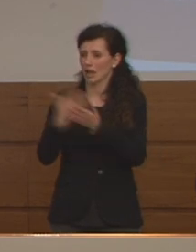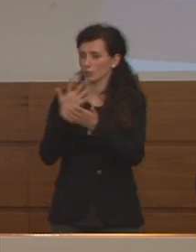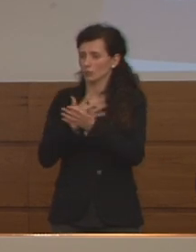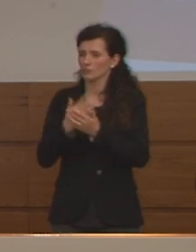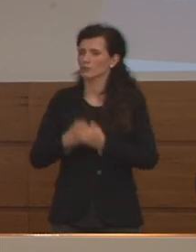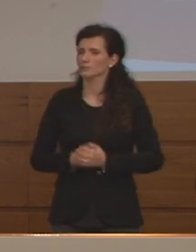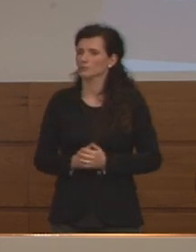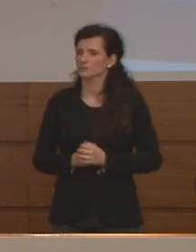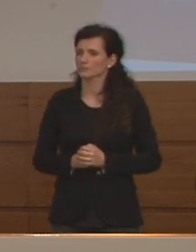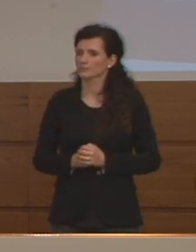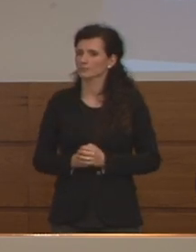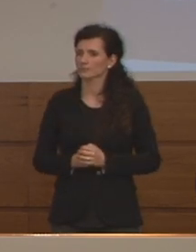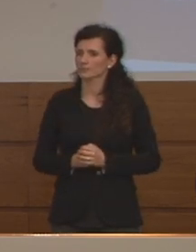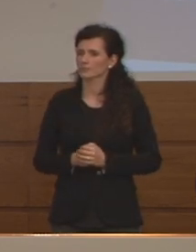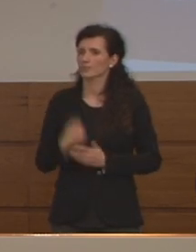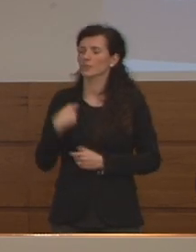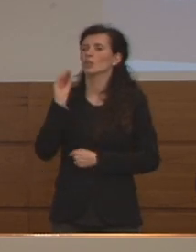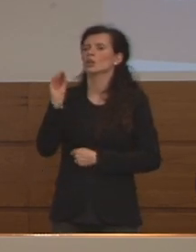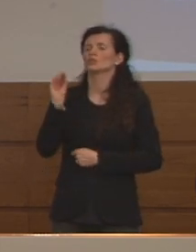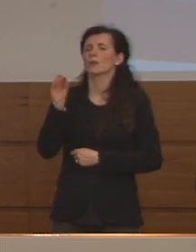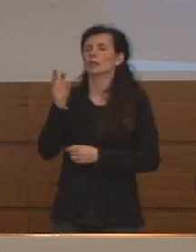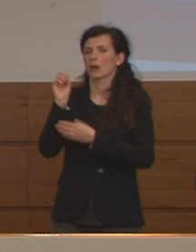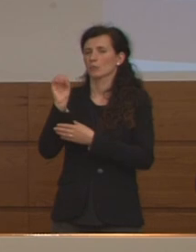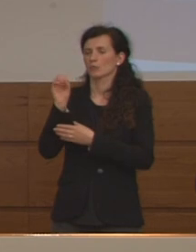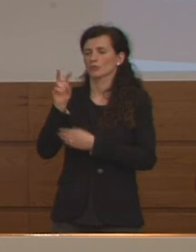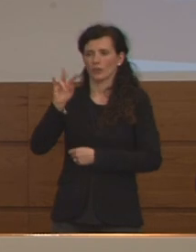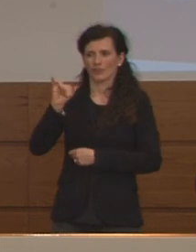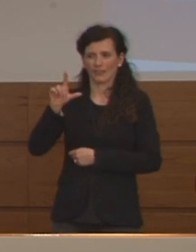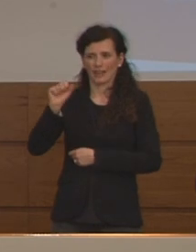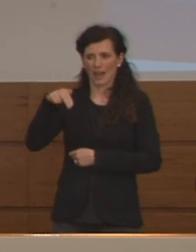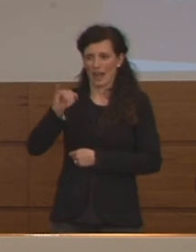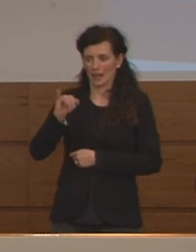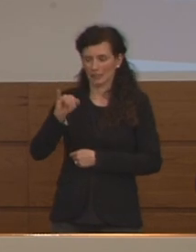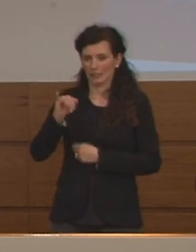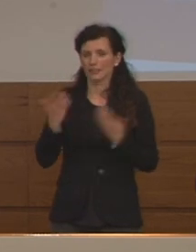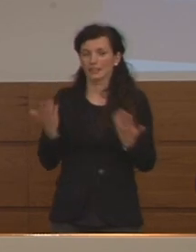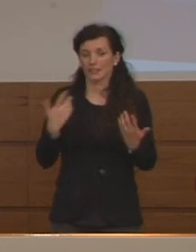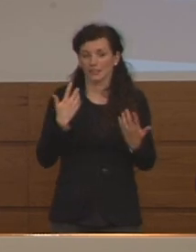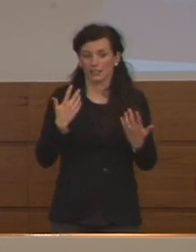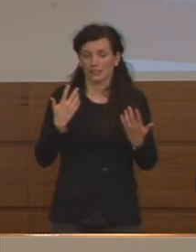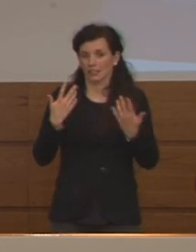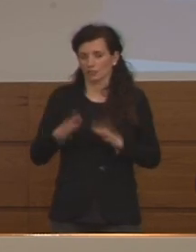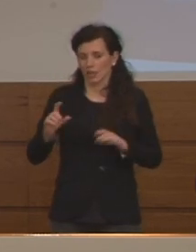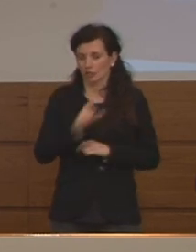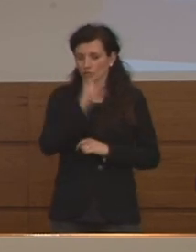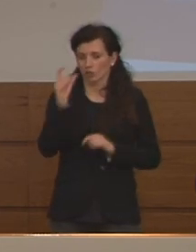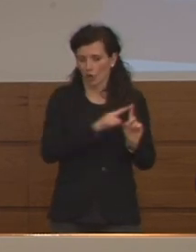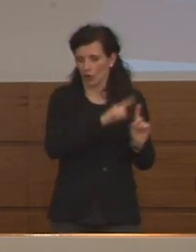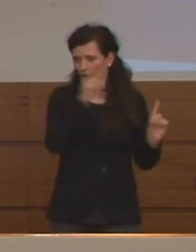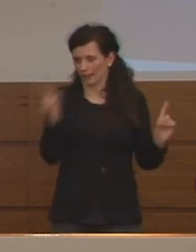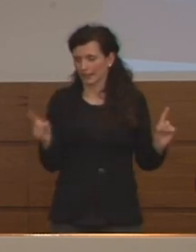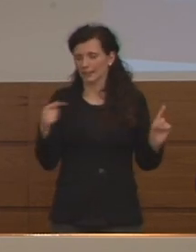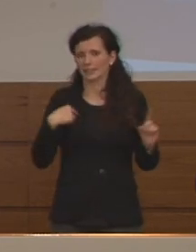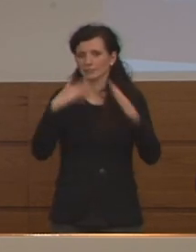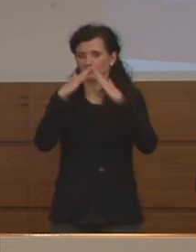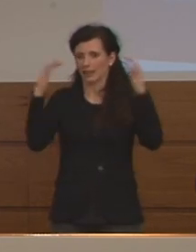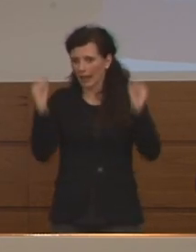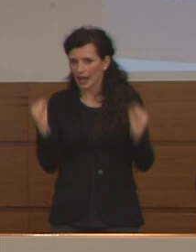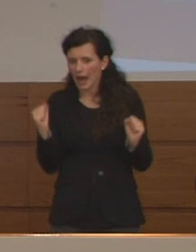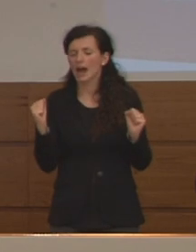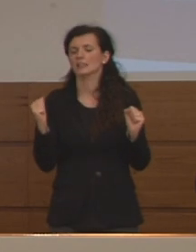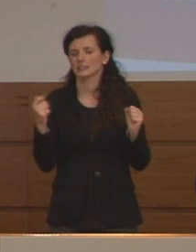villani ecco in questi giorni tutti quanti noi insomma la maggior parte di noi sta più a casa con i